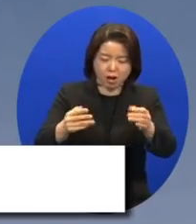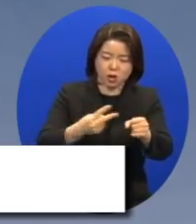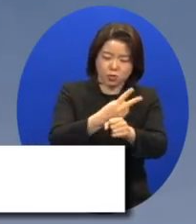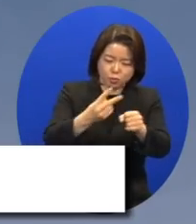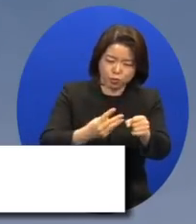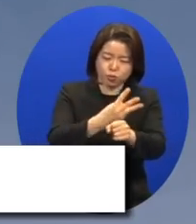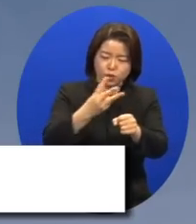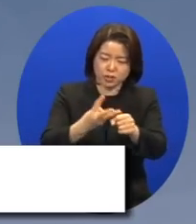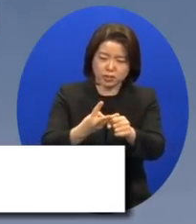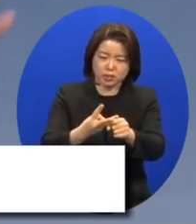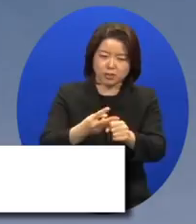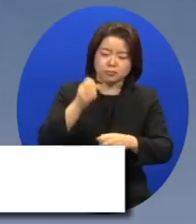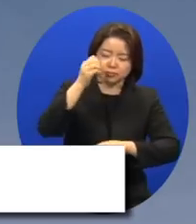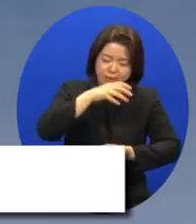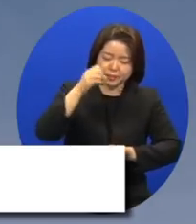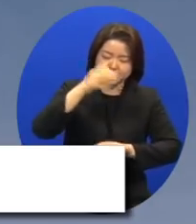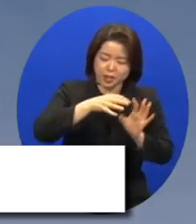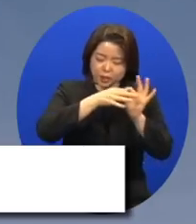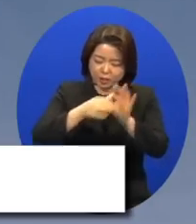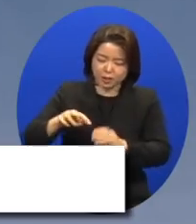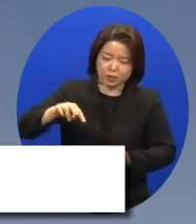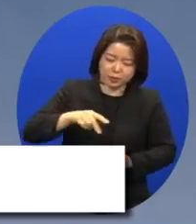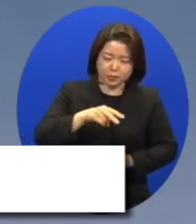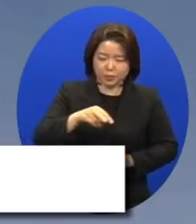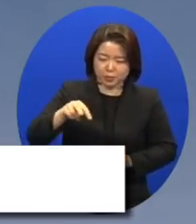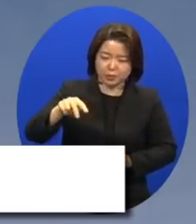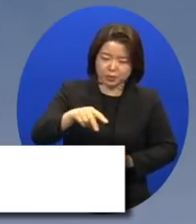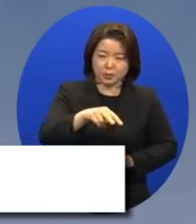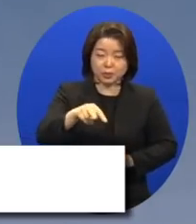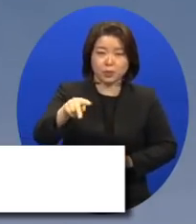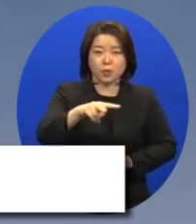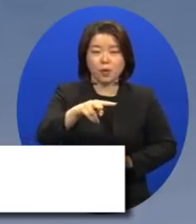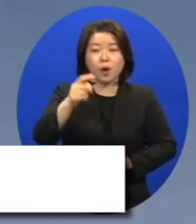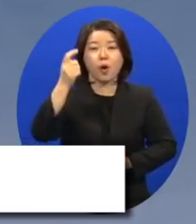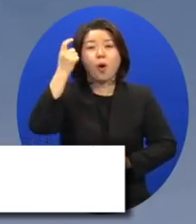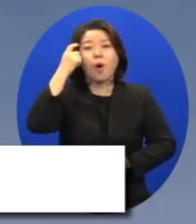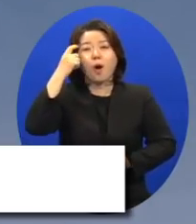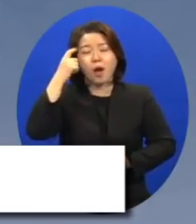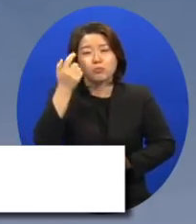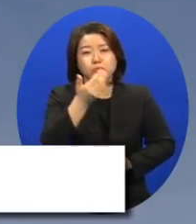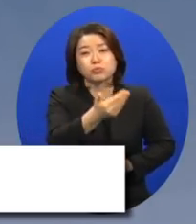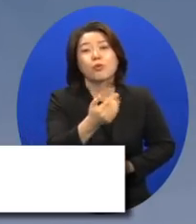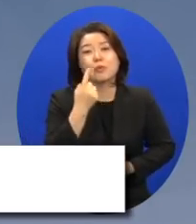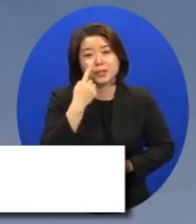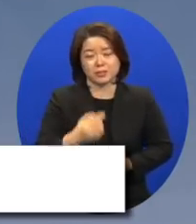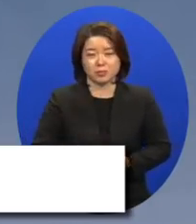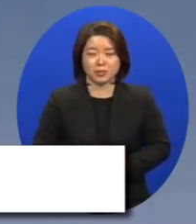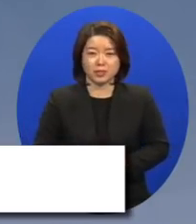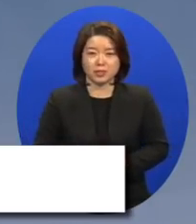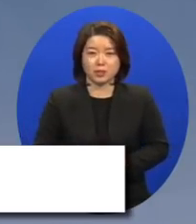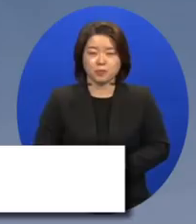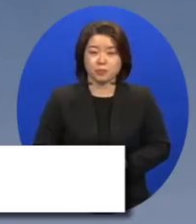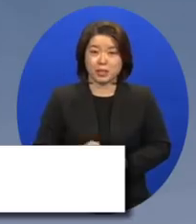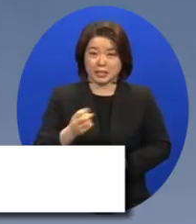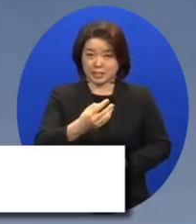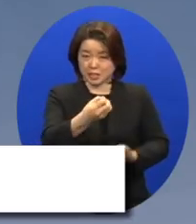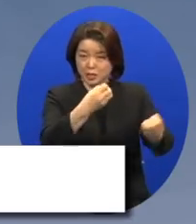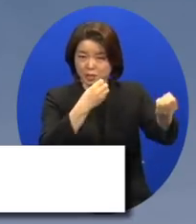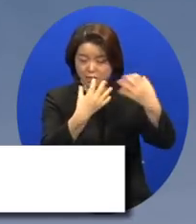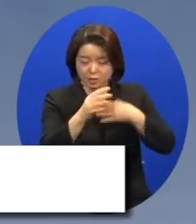그냥 하염 없이 걸으신 다는 겁니다 왜 그릇이 냐 고 물었습니다 그랬더니 하시는